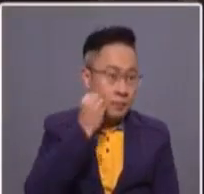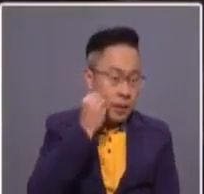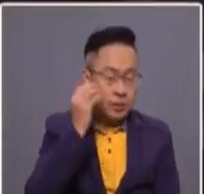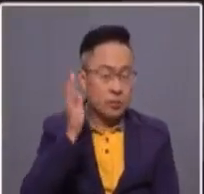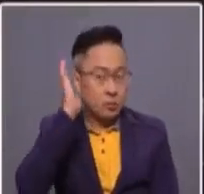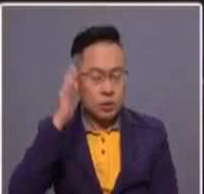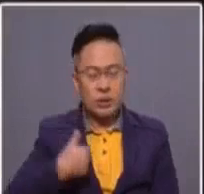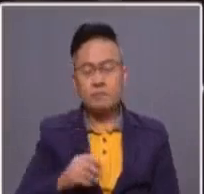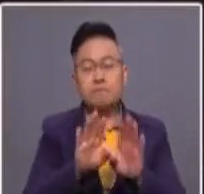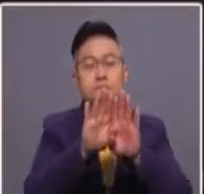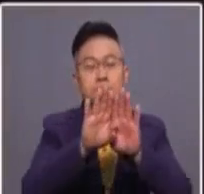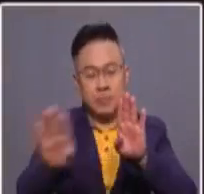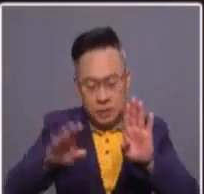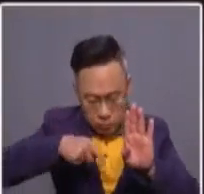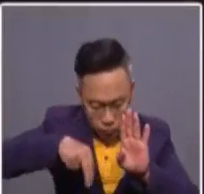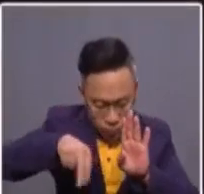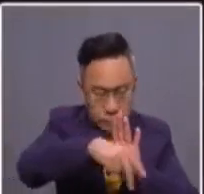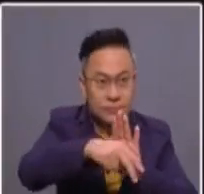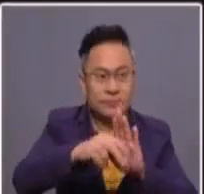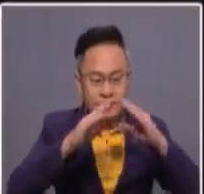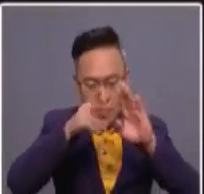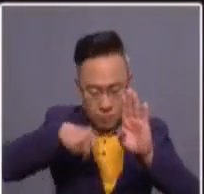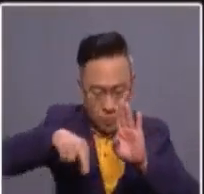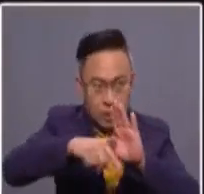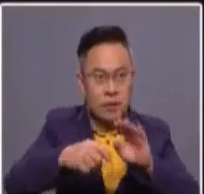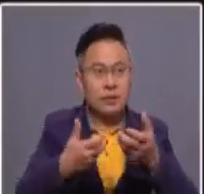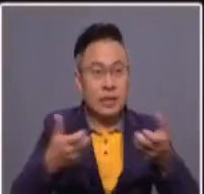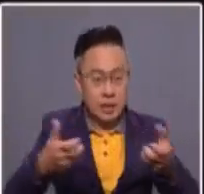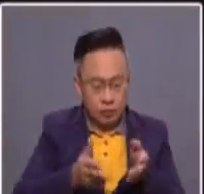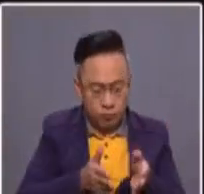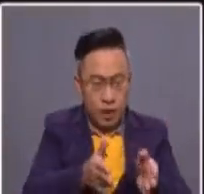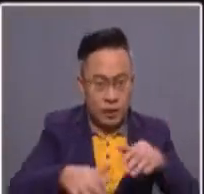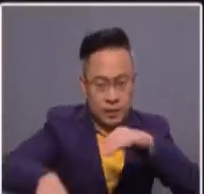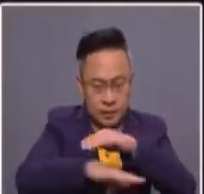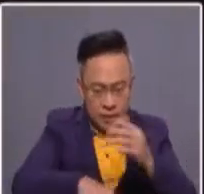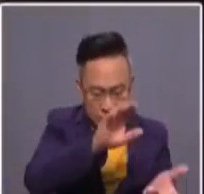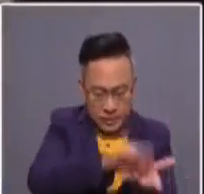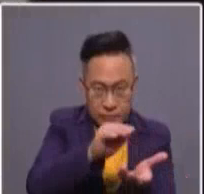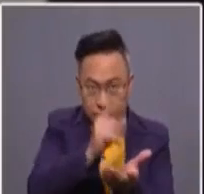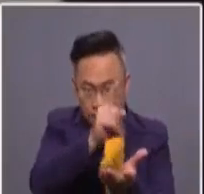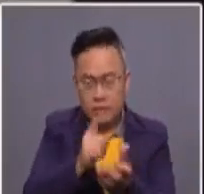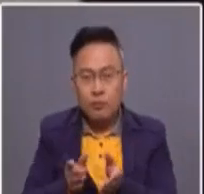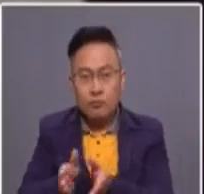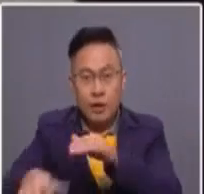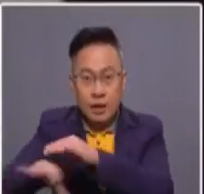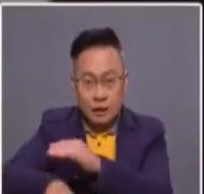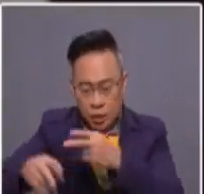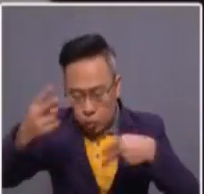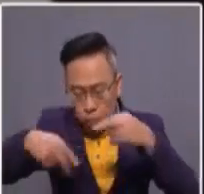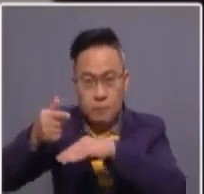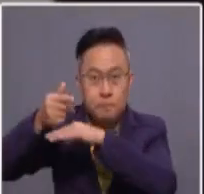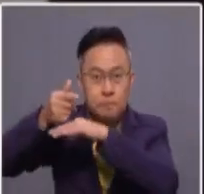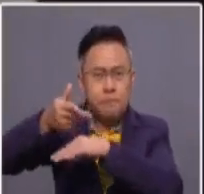านในซึ่งมีพอถอในจุดเกิดเหตุเนี่ยจะมีพอถอ2ฝ่ายแบ่งกันนะฮะคือดูที่เกิดเหตุกับดูวิถีกระสุนบรรยากาศร้านรวงแถวนี้